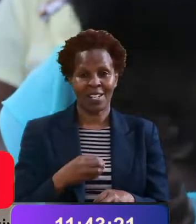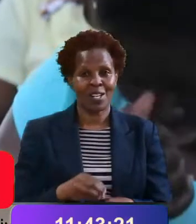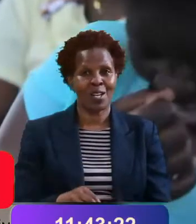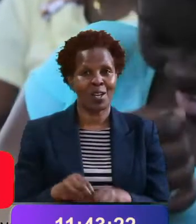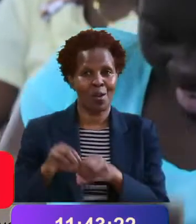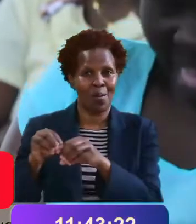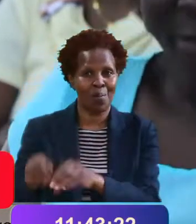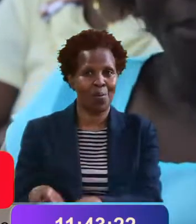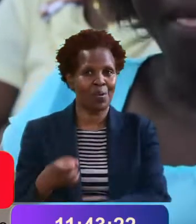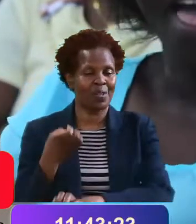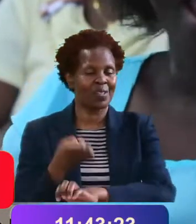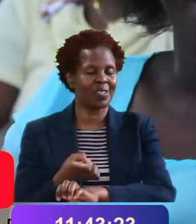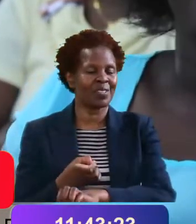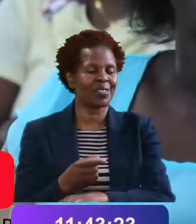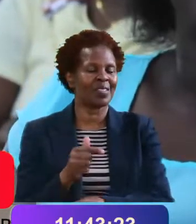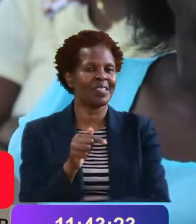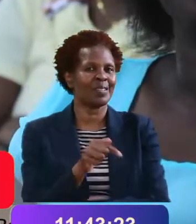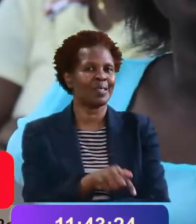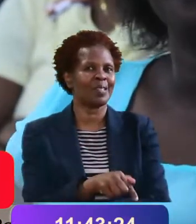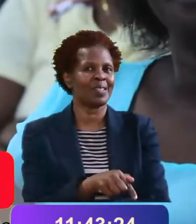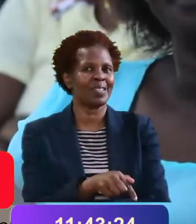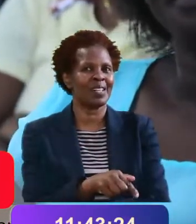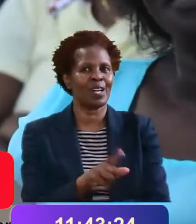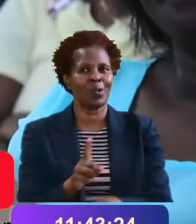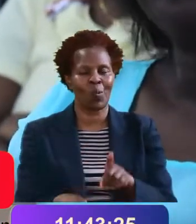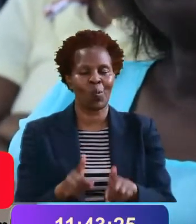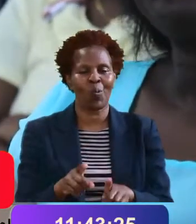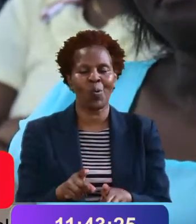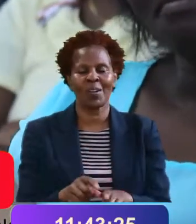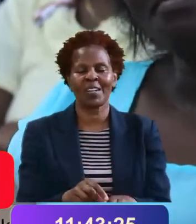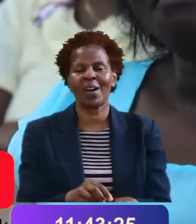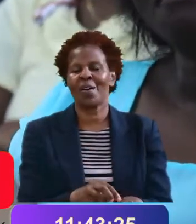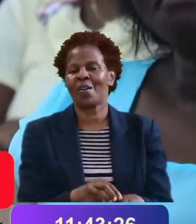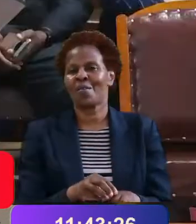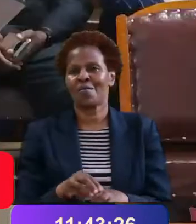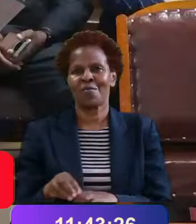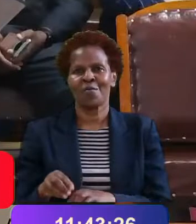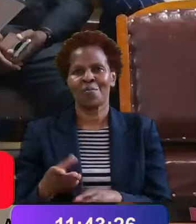anaweka mawe chini ana, you know,